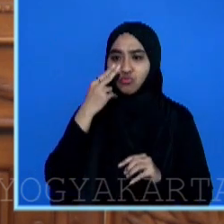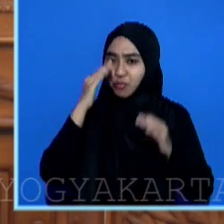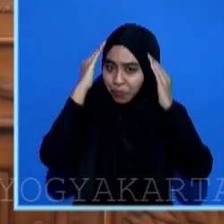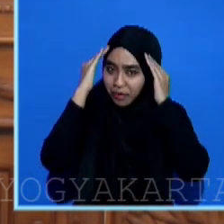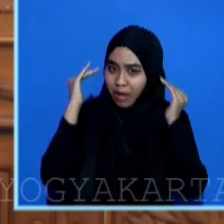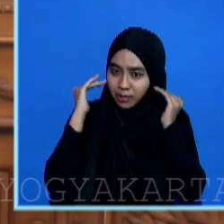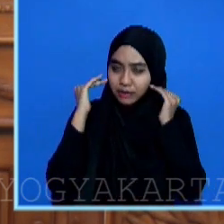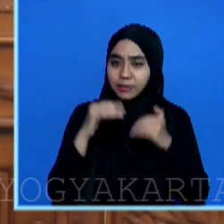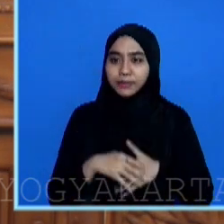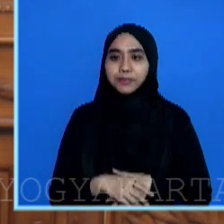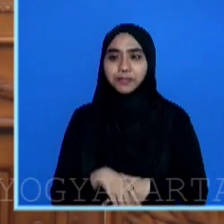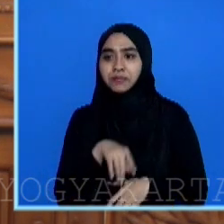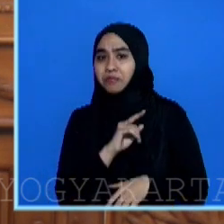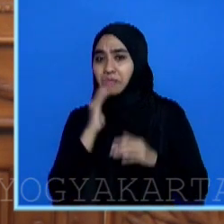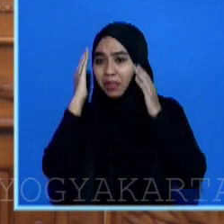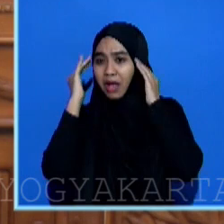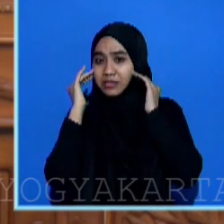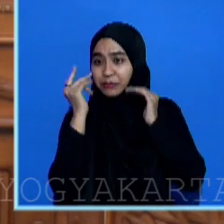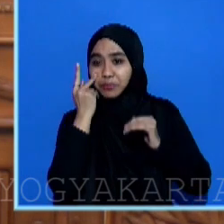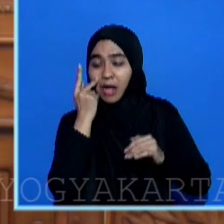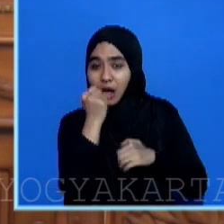Tans kupaneman